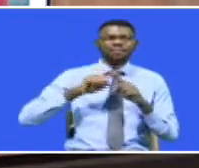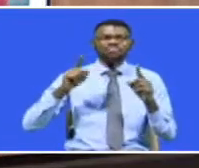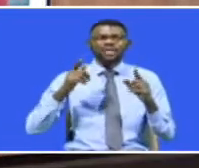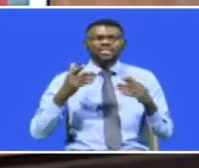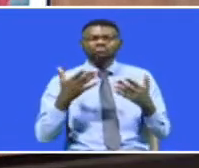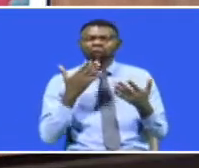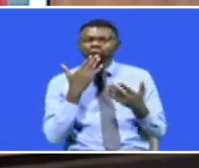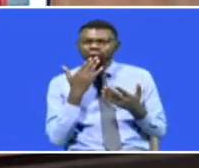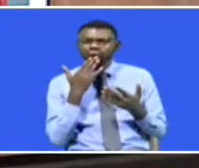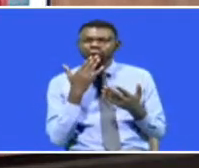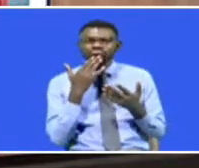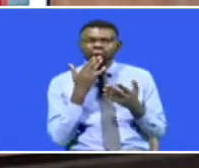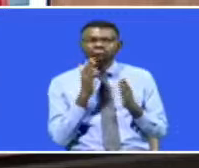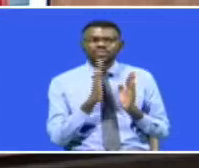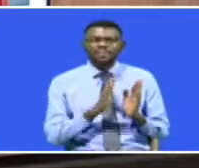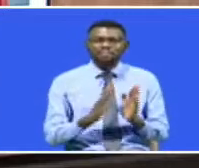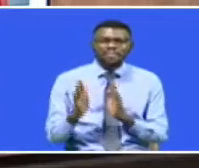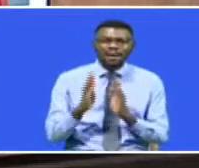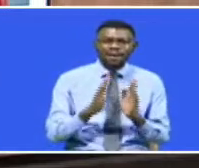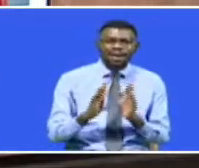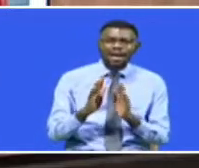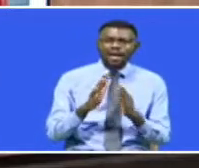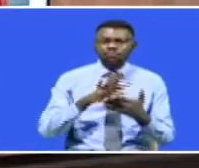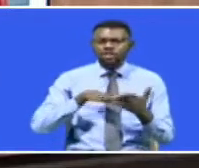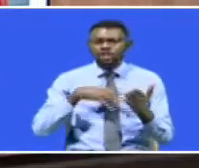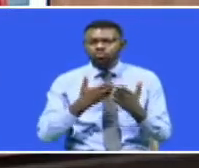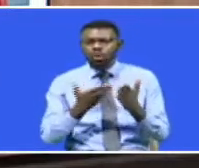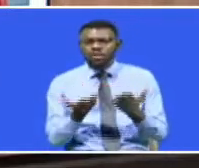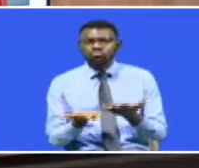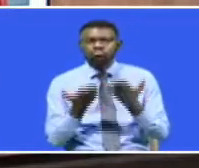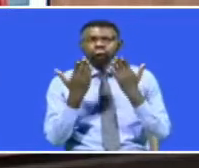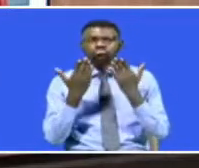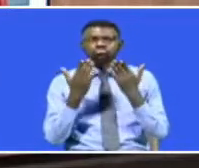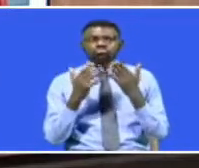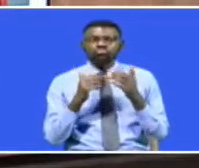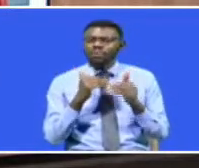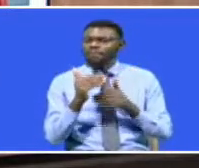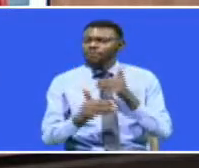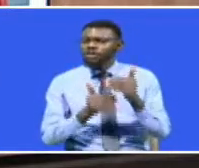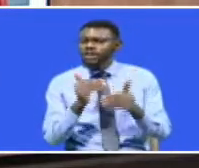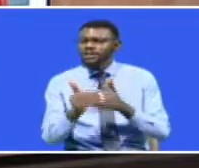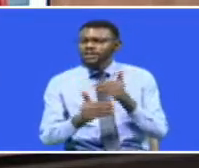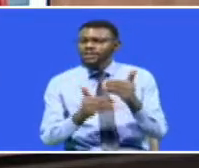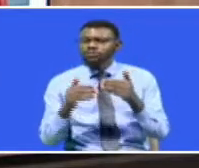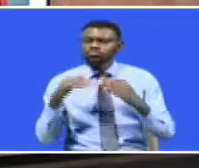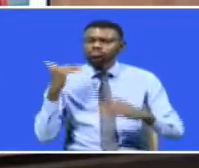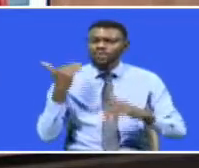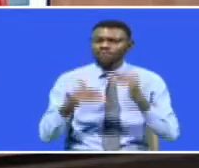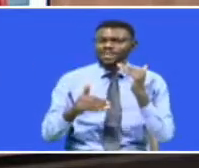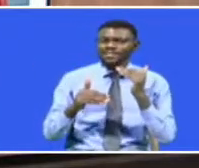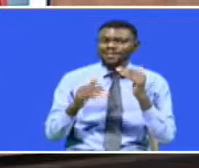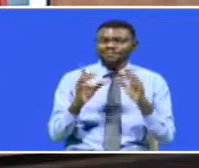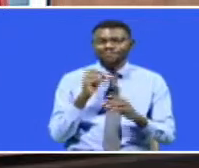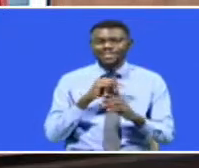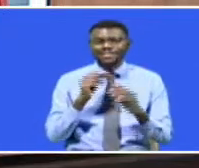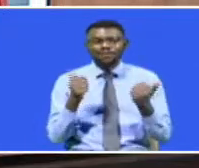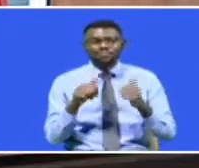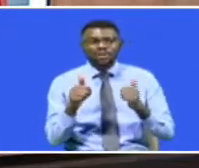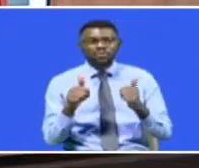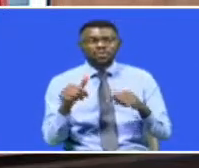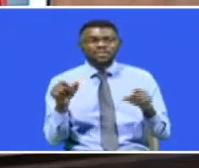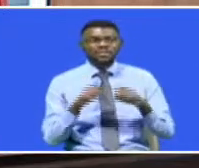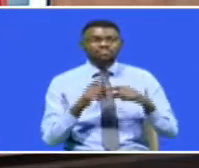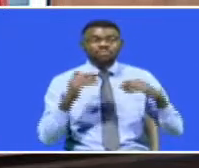kuhusu uboreshwaji wa mikakati ya kuimarisha na kurahisisha mchakato wa kujiunga na vyuo vikuu utatekelezwa. Mwafaka huo